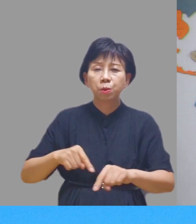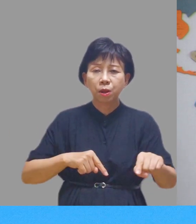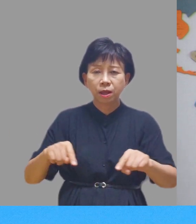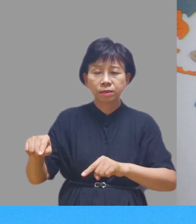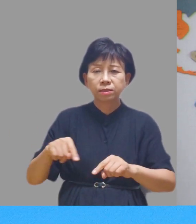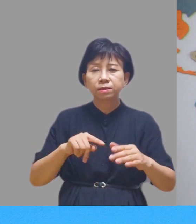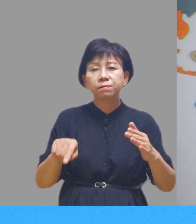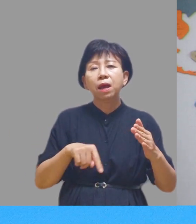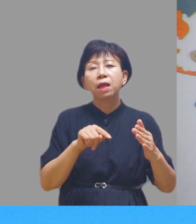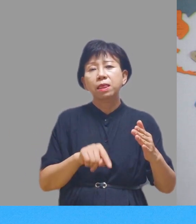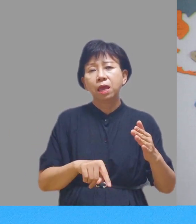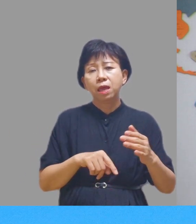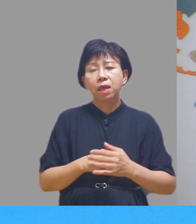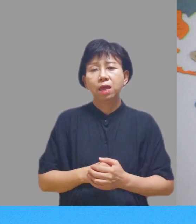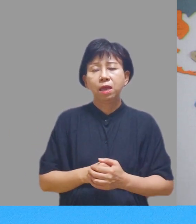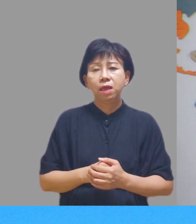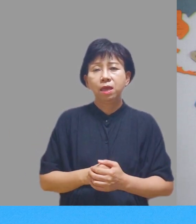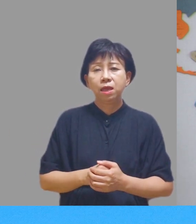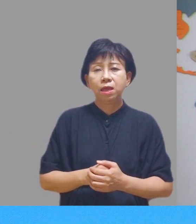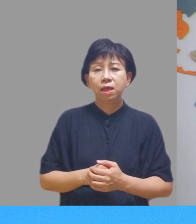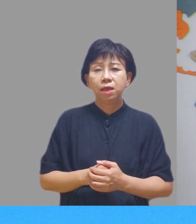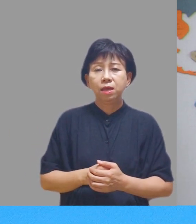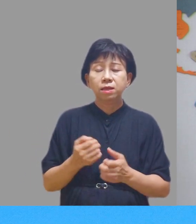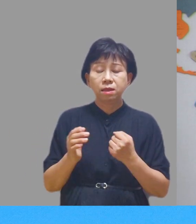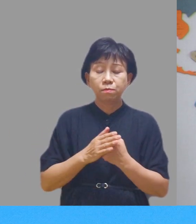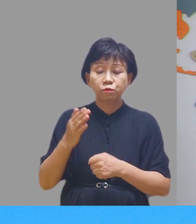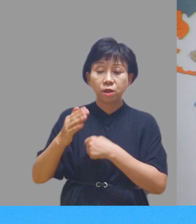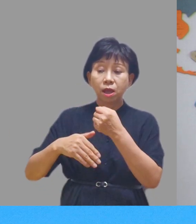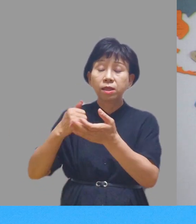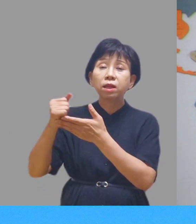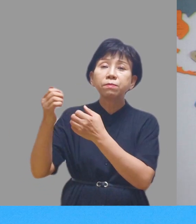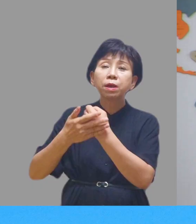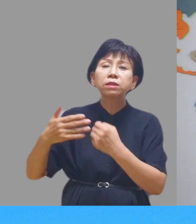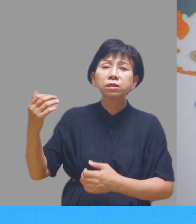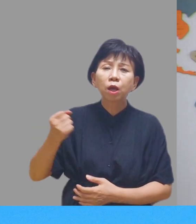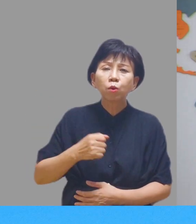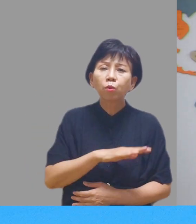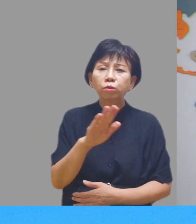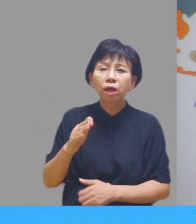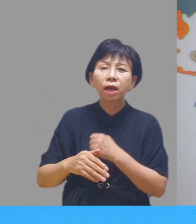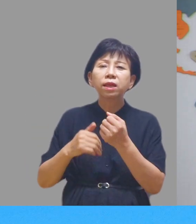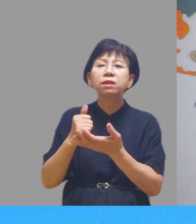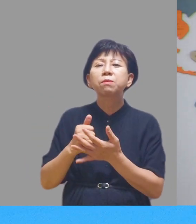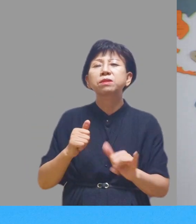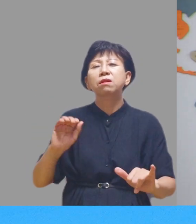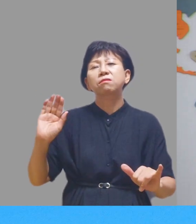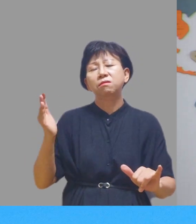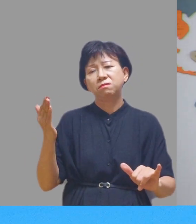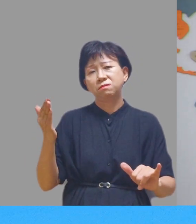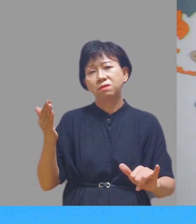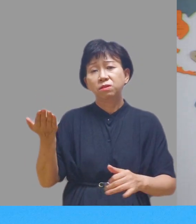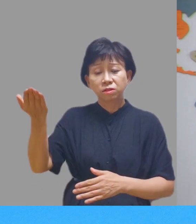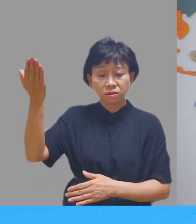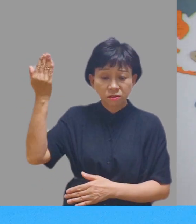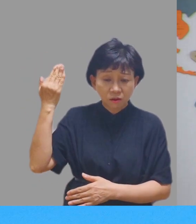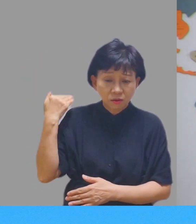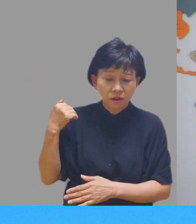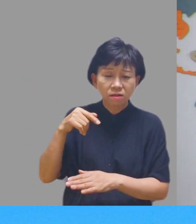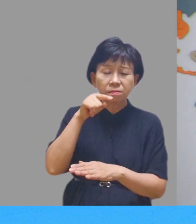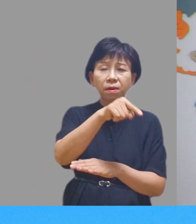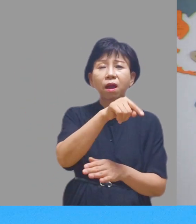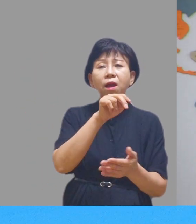줍니다. 그 은혜로 우리는 하나님의 가족이 된 줄 믿습니다. 이전에는 집 밖에서 방황하던